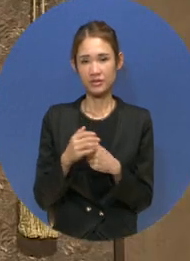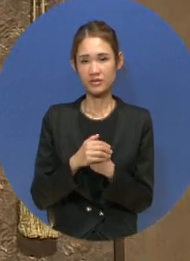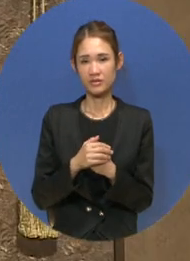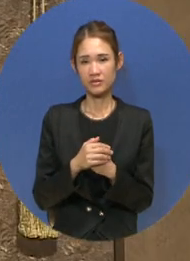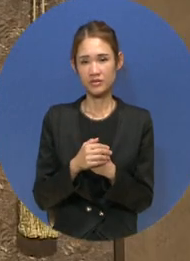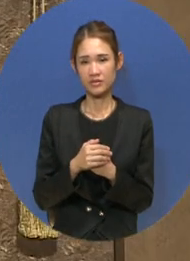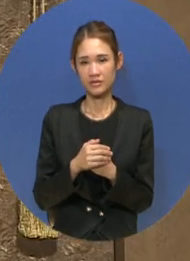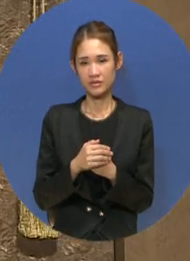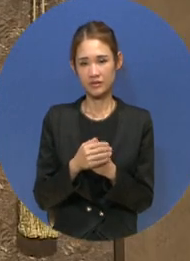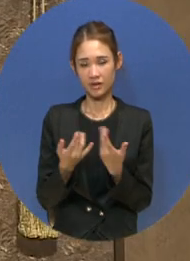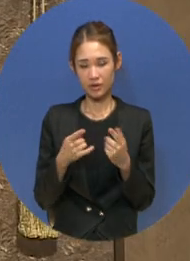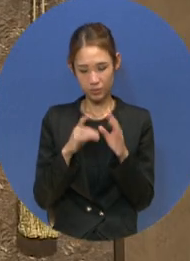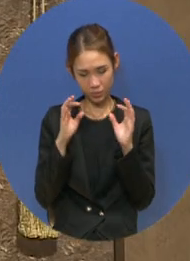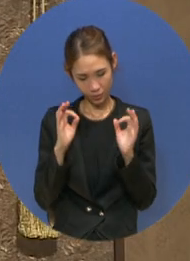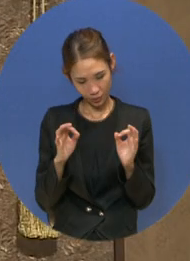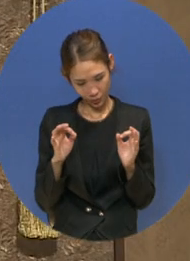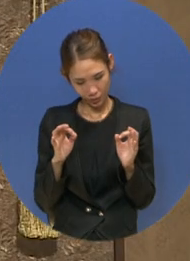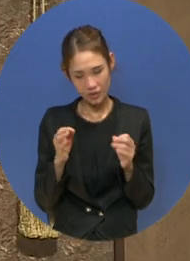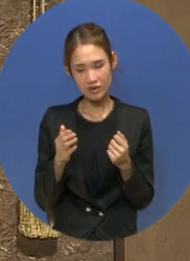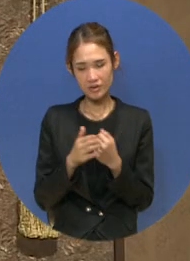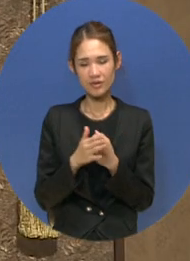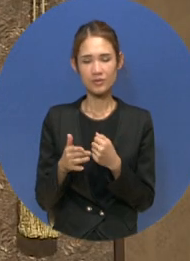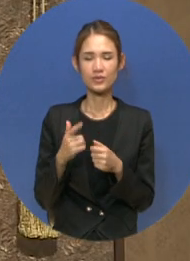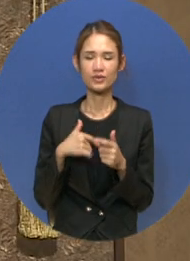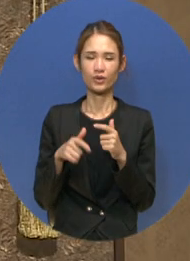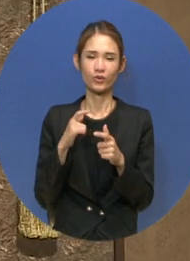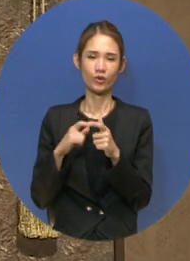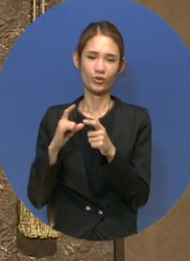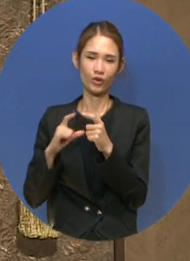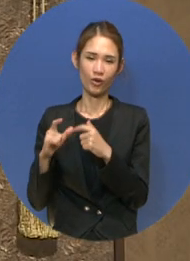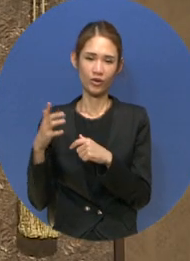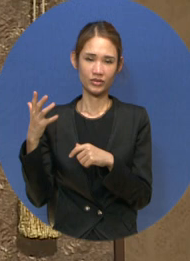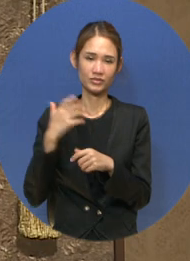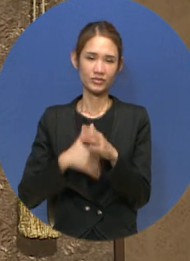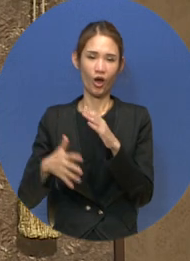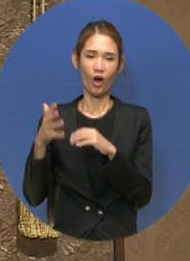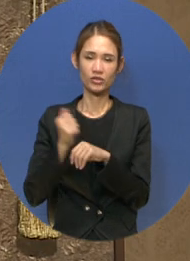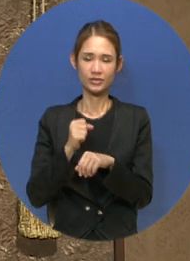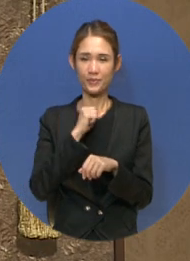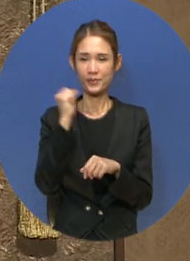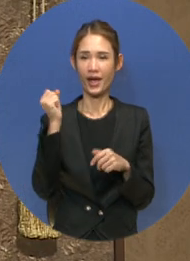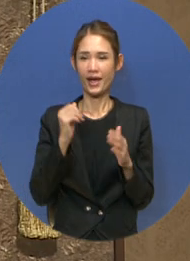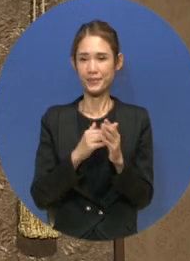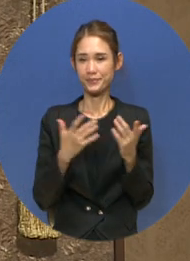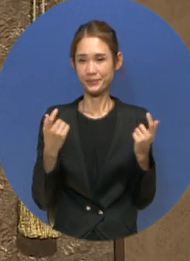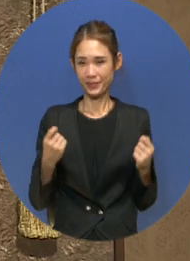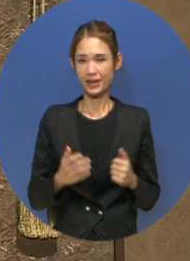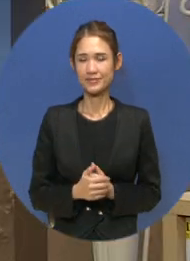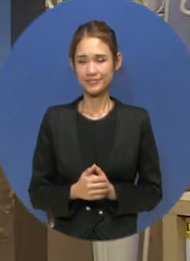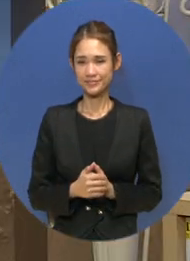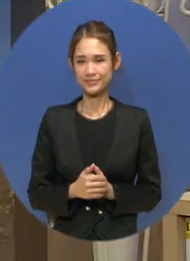보면. 작품을 함께 본다는 의미에서 굉장히 그 성취 동기가 높아질 수 있다 이렇게 얘기할 수 있는 것이죠. 그리고 이제